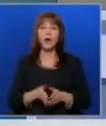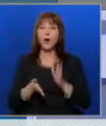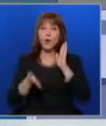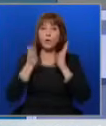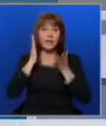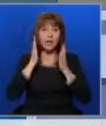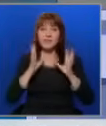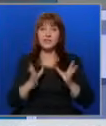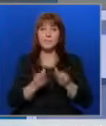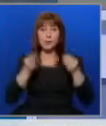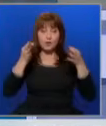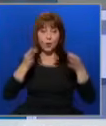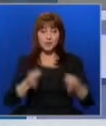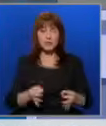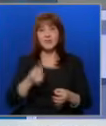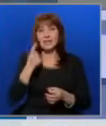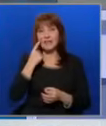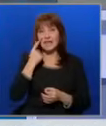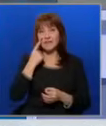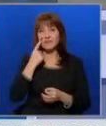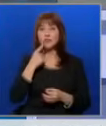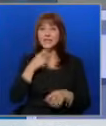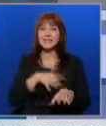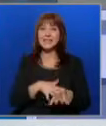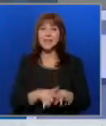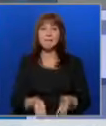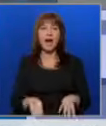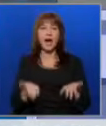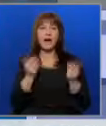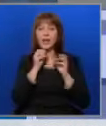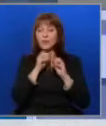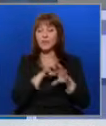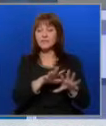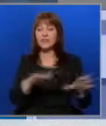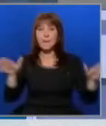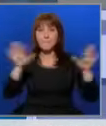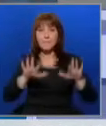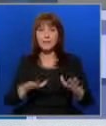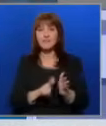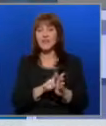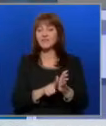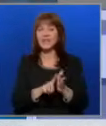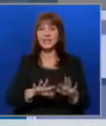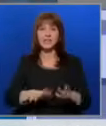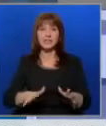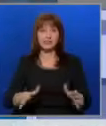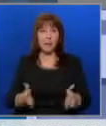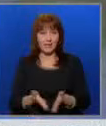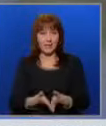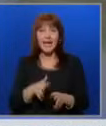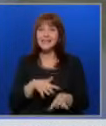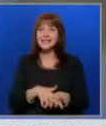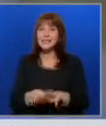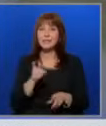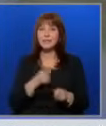От Габрово започна официалното тестване на системата за ранно известяване при бедствия и извънредни ситуации БГ Алърт.